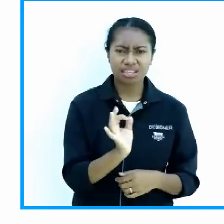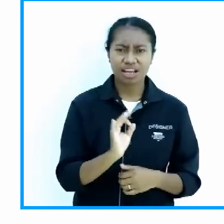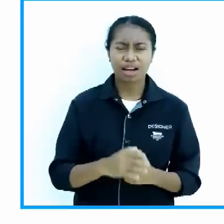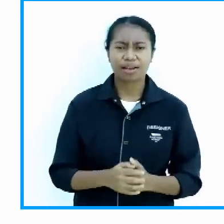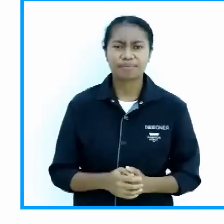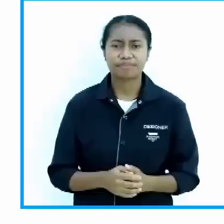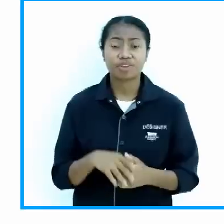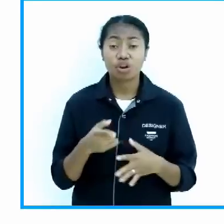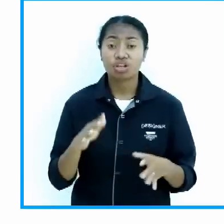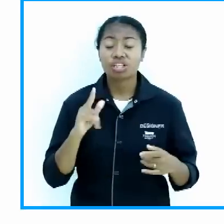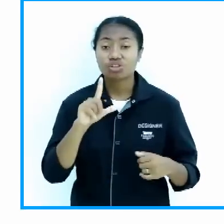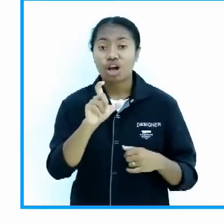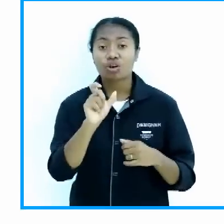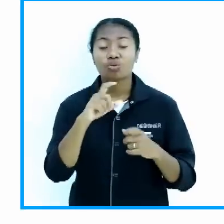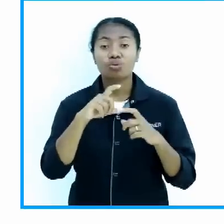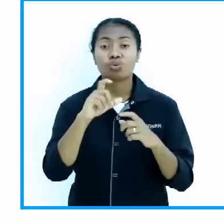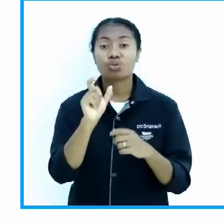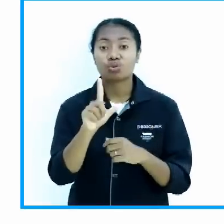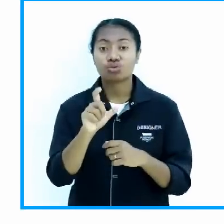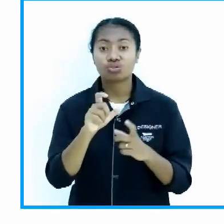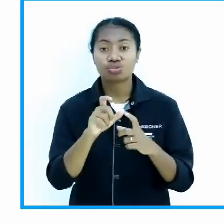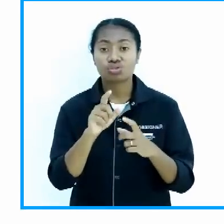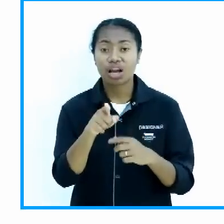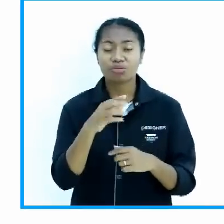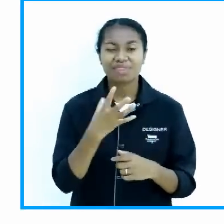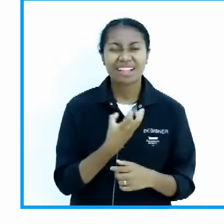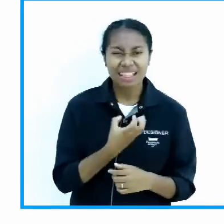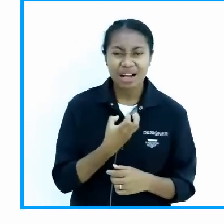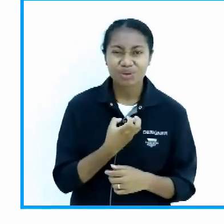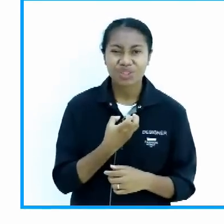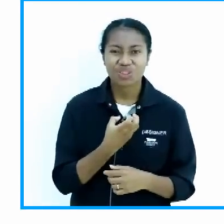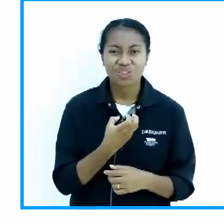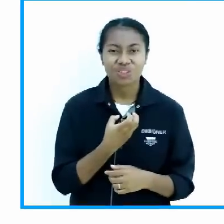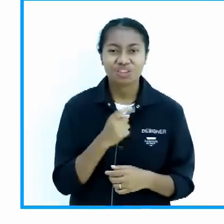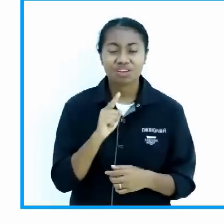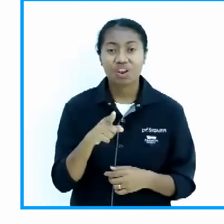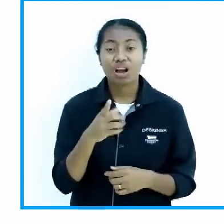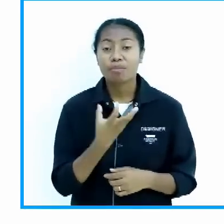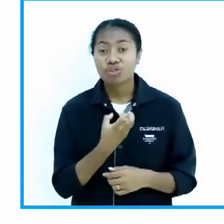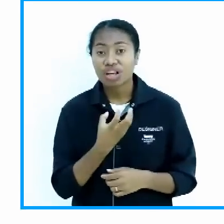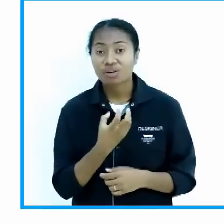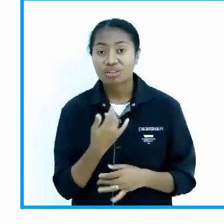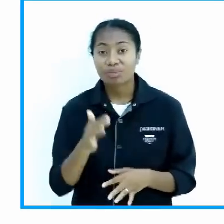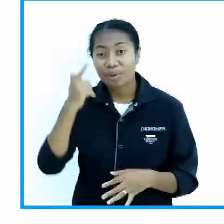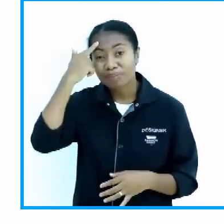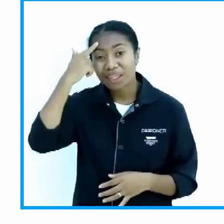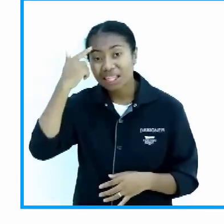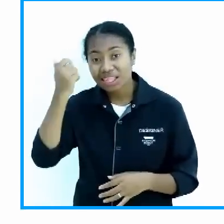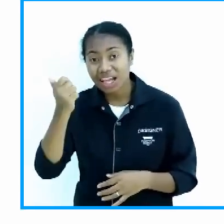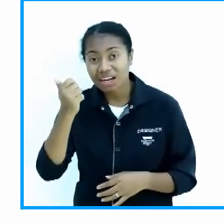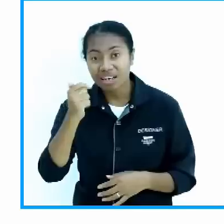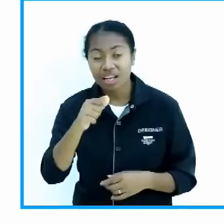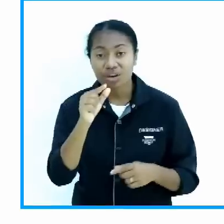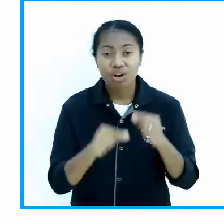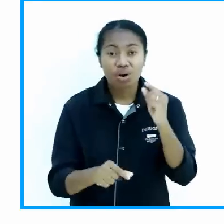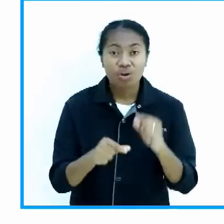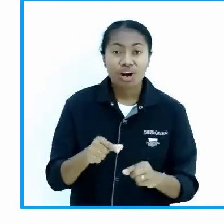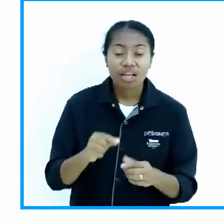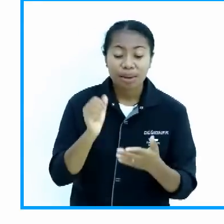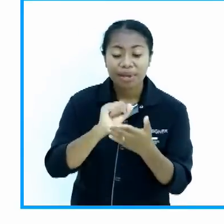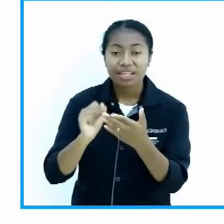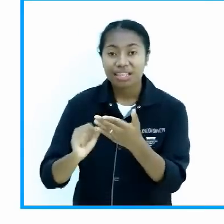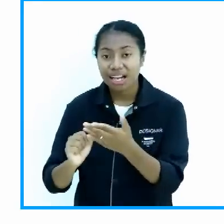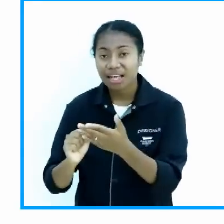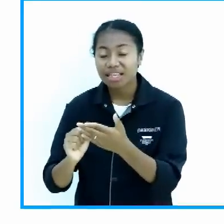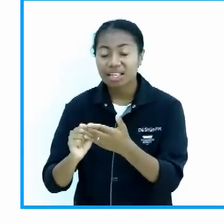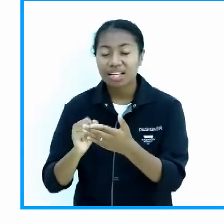dia sudah lulus uji klinis dan kamu masih ragu, ya kalau kamu ragu dan kamu lebih pintar dari orang-orang yang menilai uji klinis ini ya tidak apa-apa. Tapi